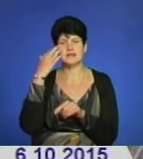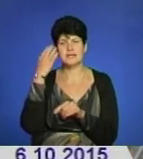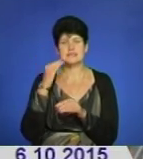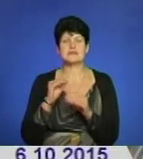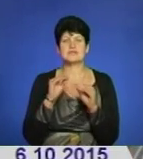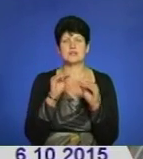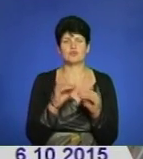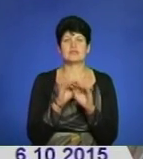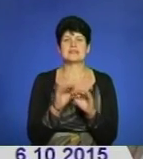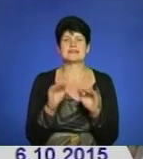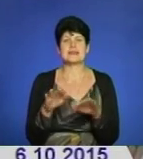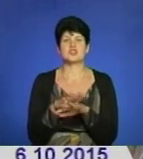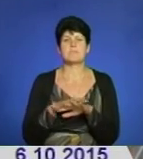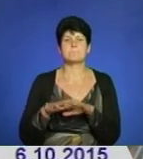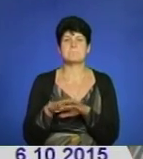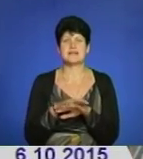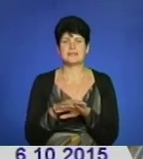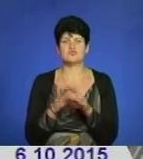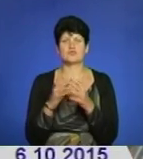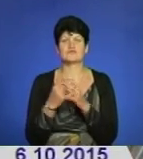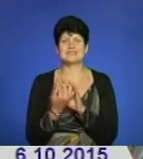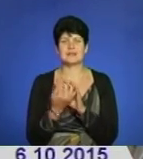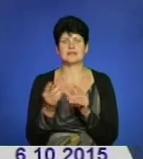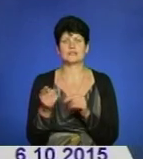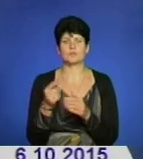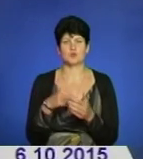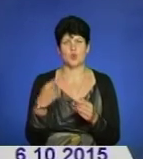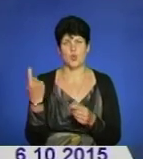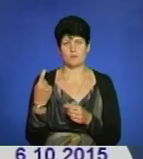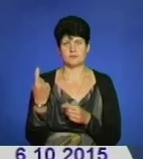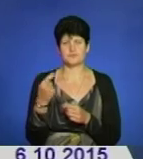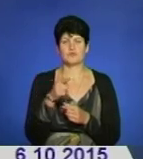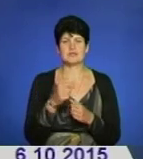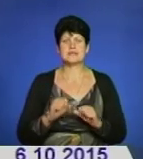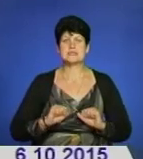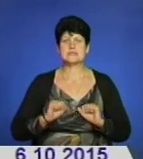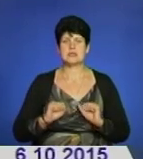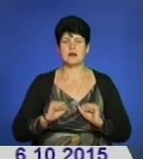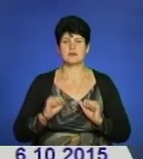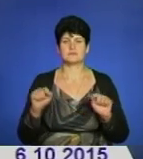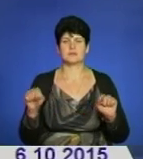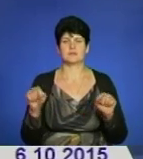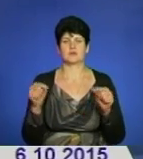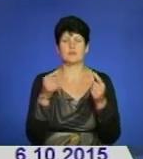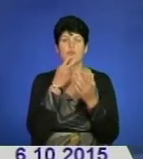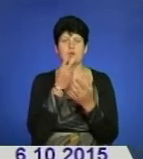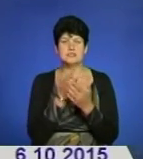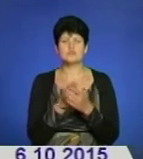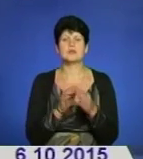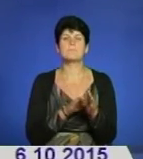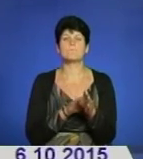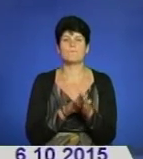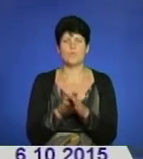встановлення дитячих майданчиків у селах Тернопільської області. Вони стараються реабілітуватися, показати, що вони вже